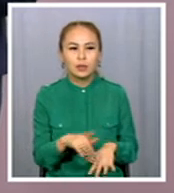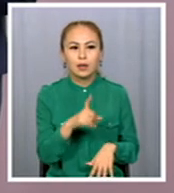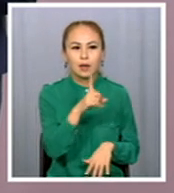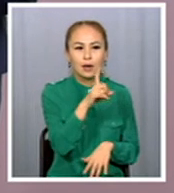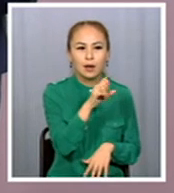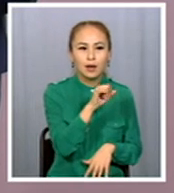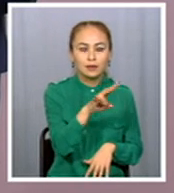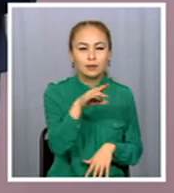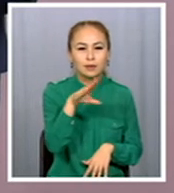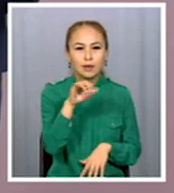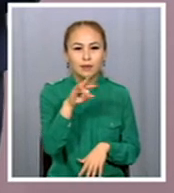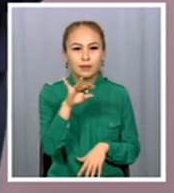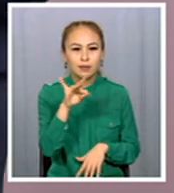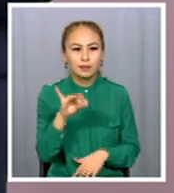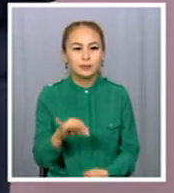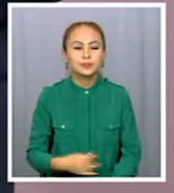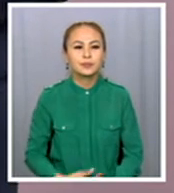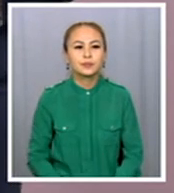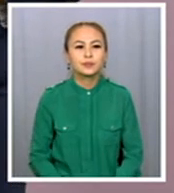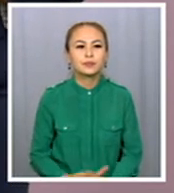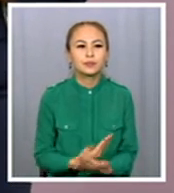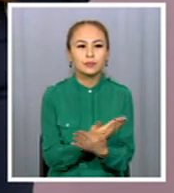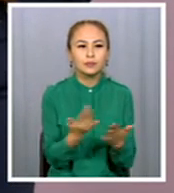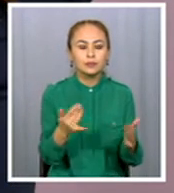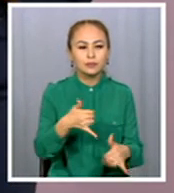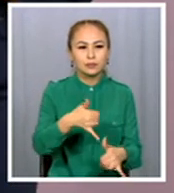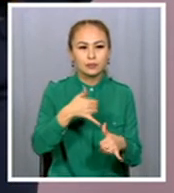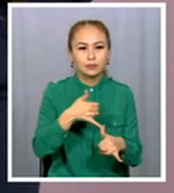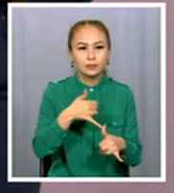Тәңірі шыңы. Оның биіктігі